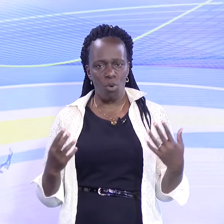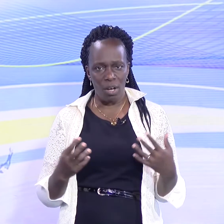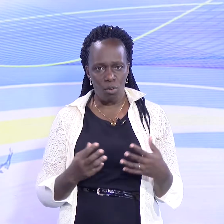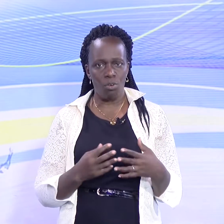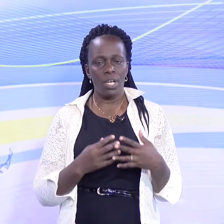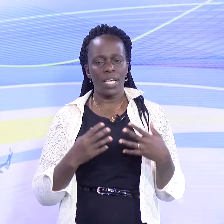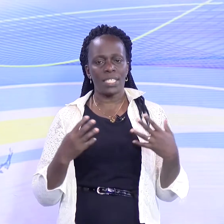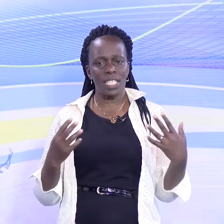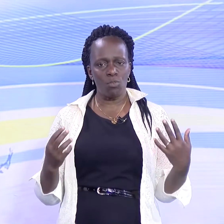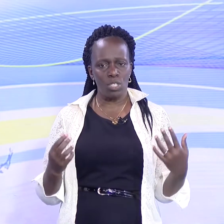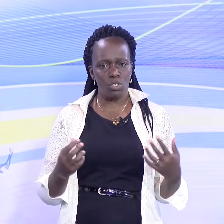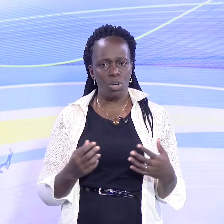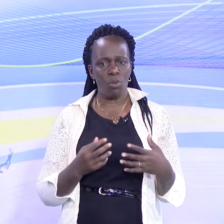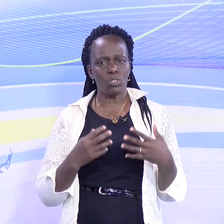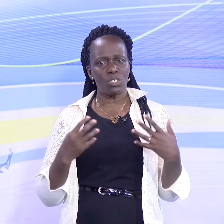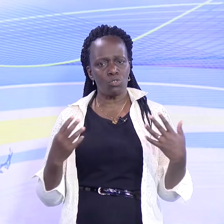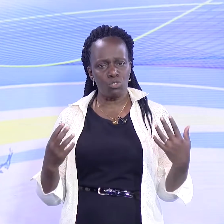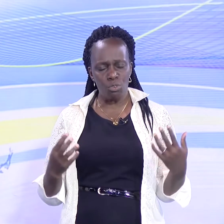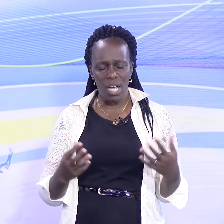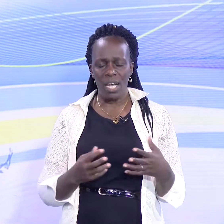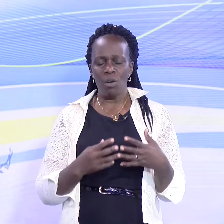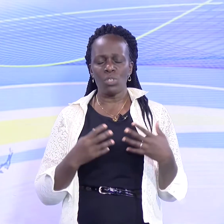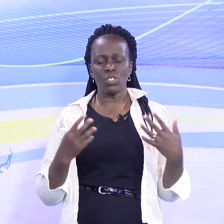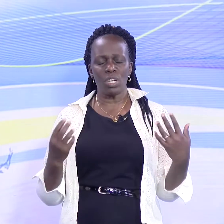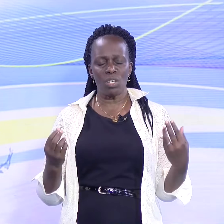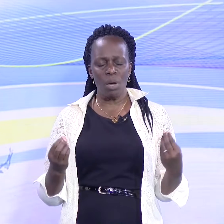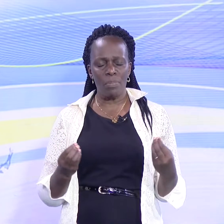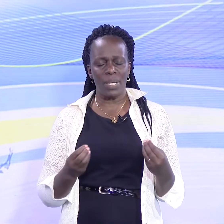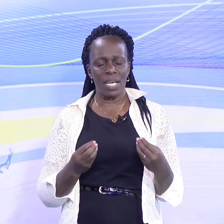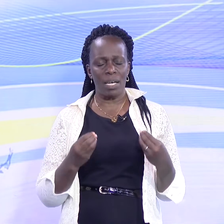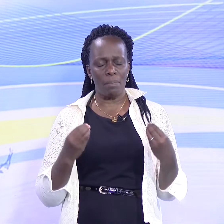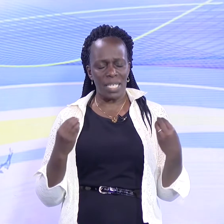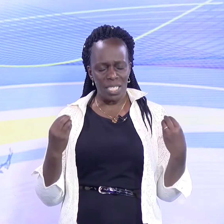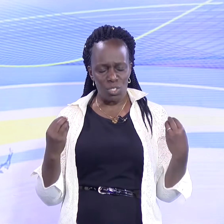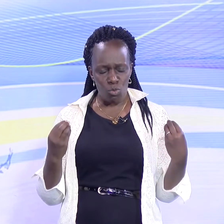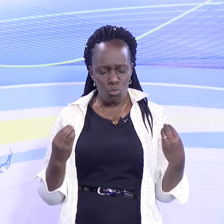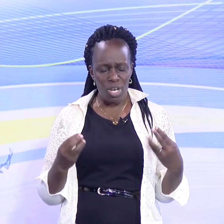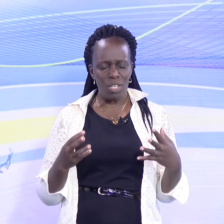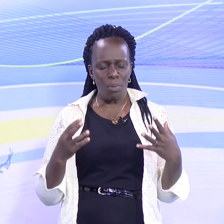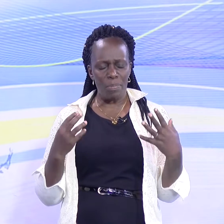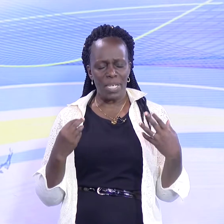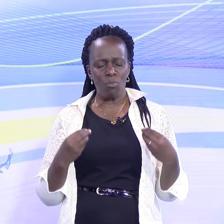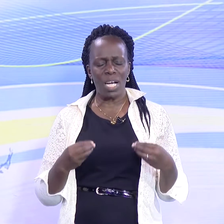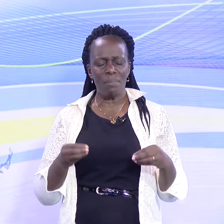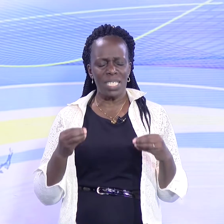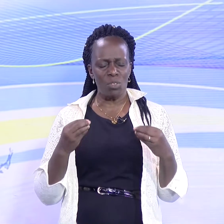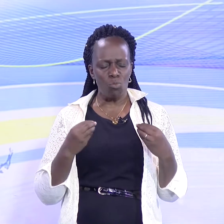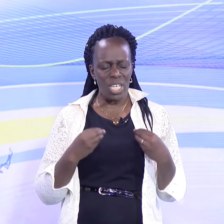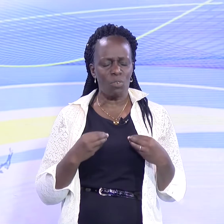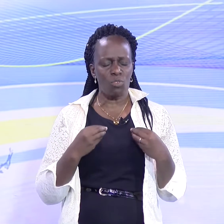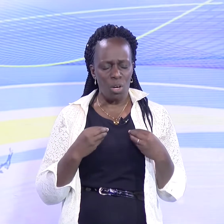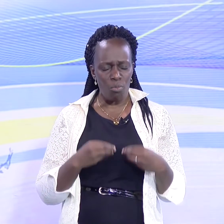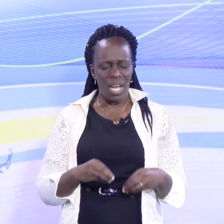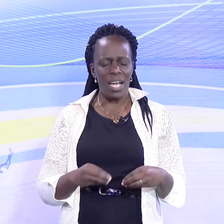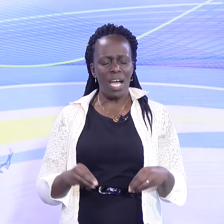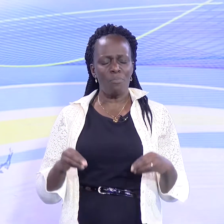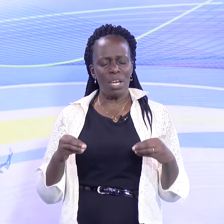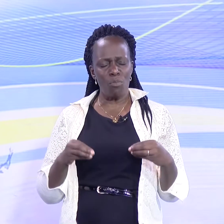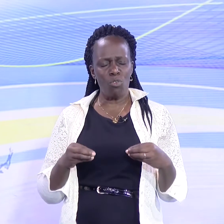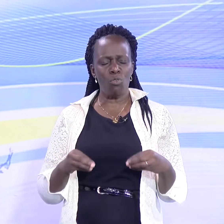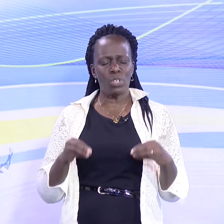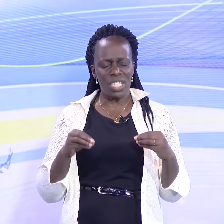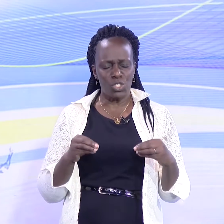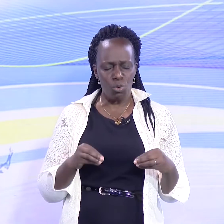tumekuja kwako. Sisi ni watoto wako, unatujua. Unajua ni wapi pananisumbua, ni wapi panauma. Kama ni mwili unauma,